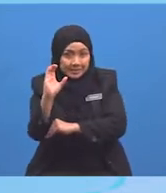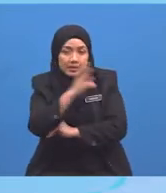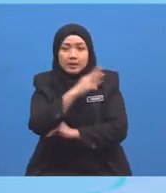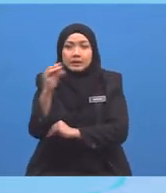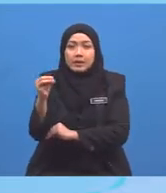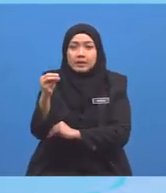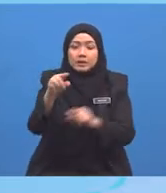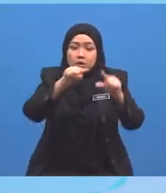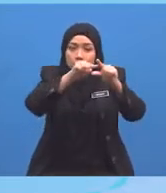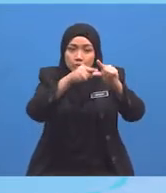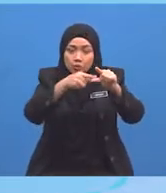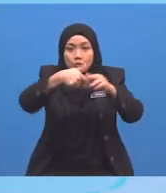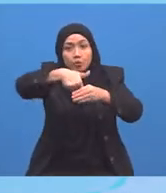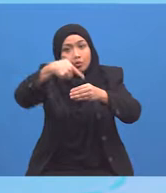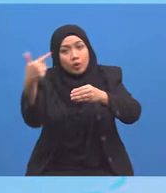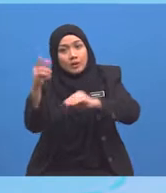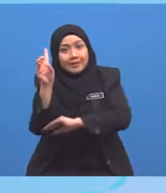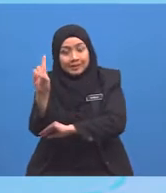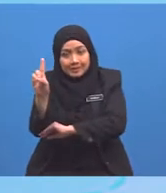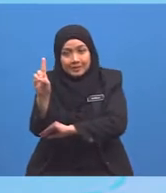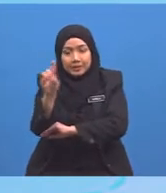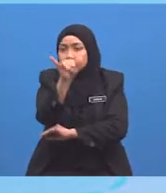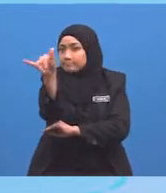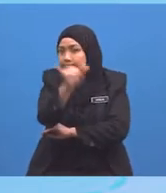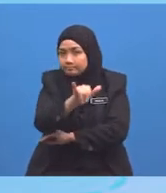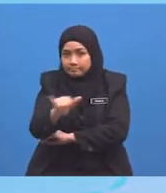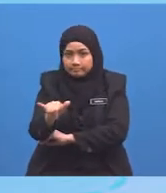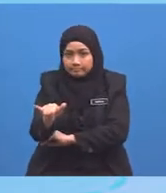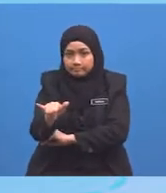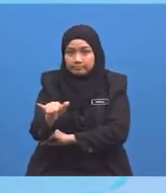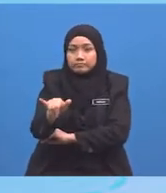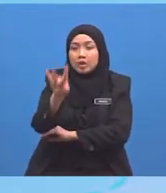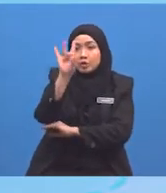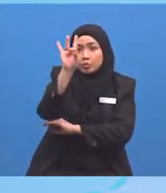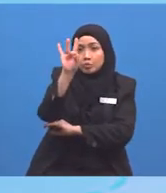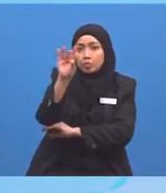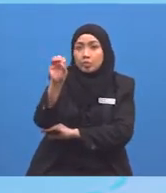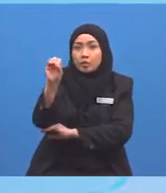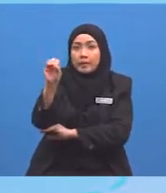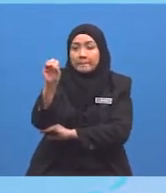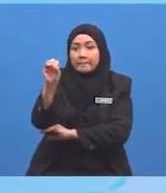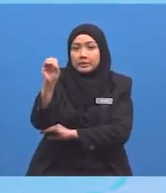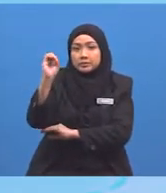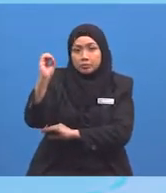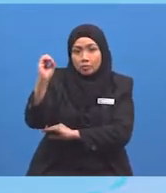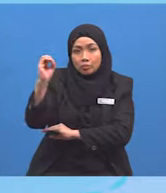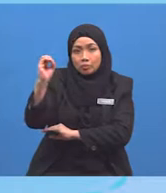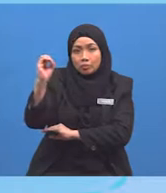dan sudut peluaran D bersebelahan ialah sama dengan